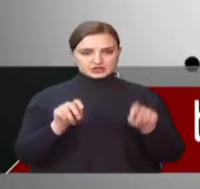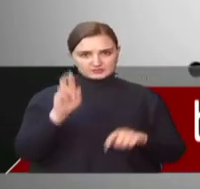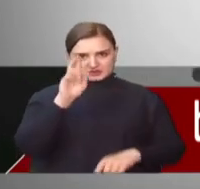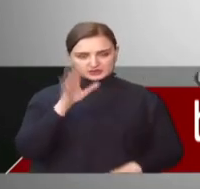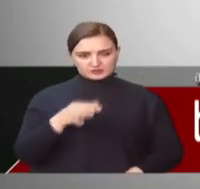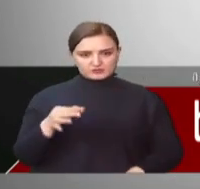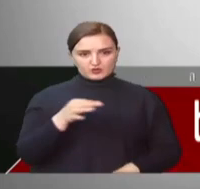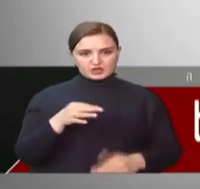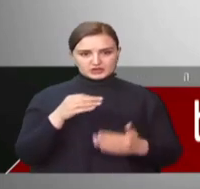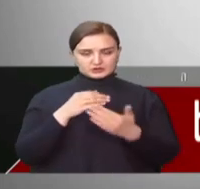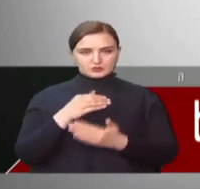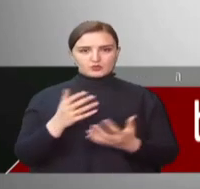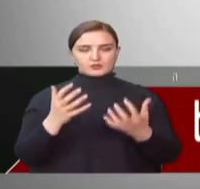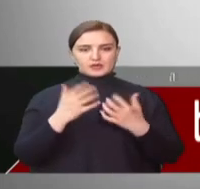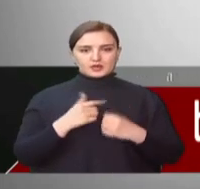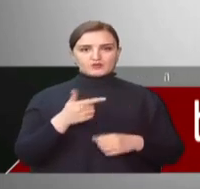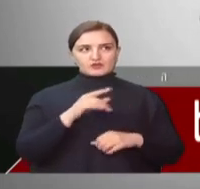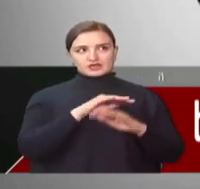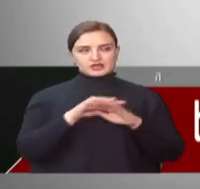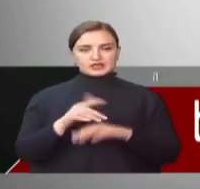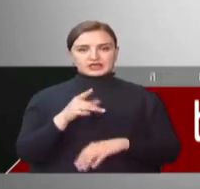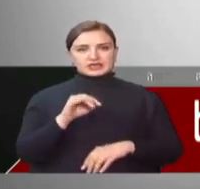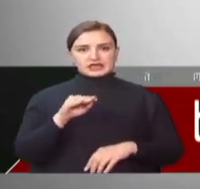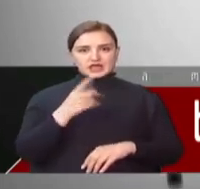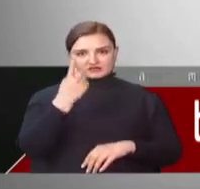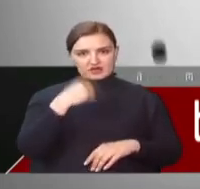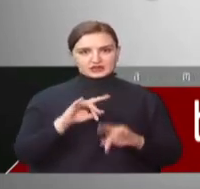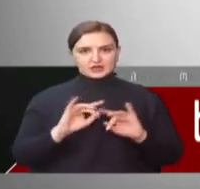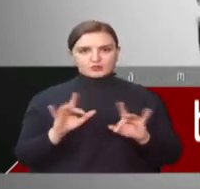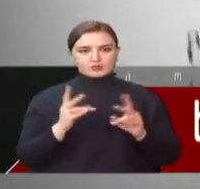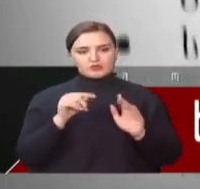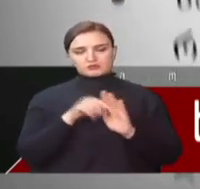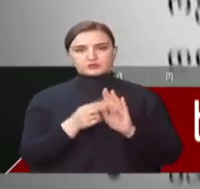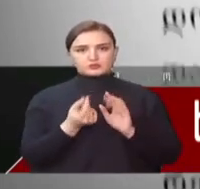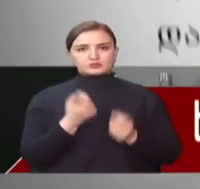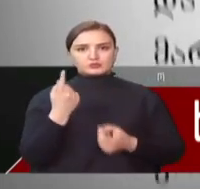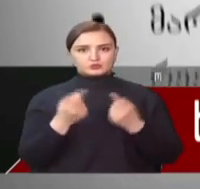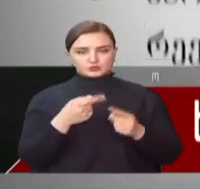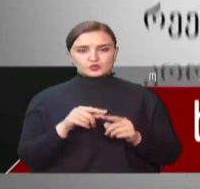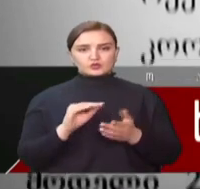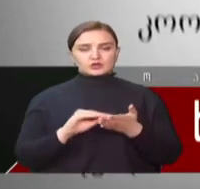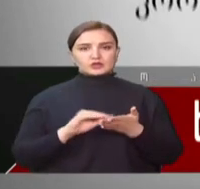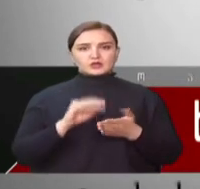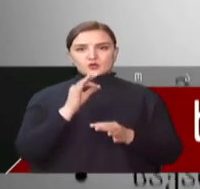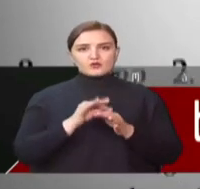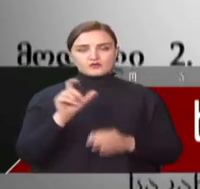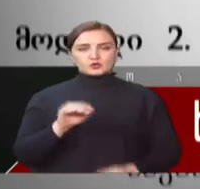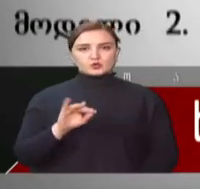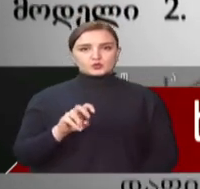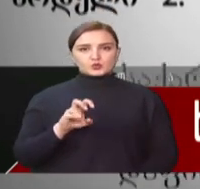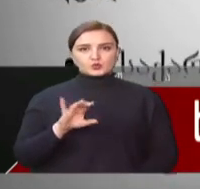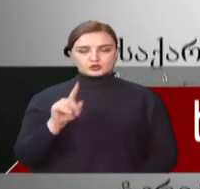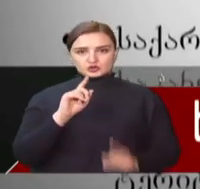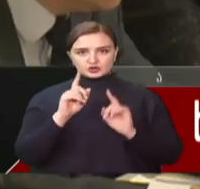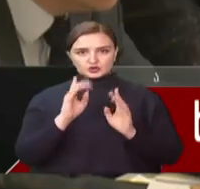არასამთავრობო ორგანიზაციების მიერ მიღებულ გრანტებზე ანგარიშ ვალდებულებას. Am angarișis autorul șorisea la șatul ușit, romenii stres comitetis